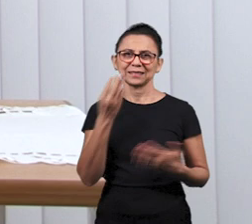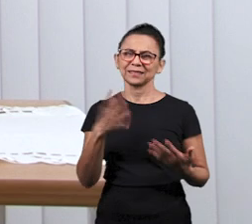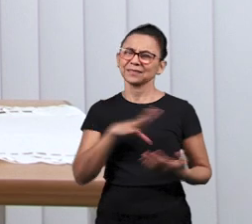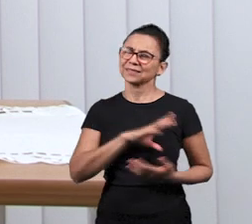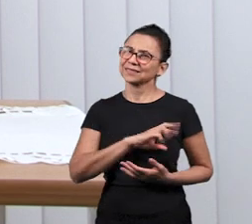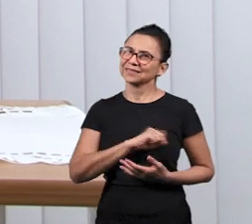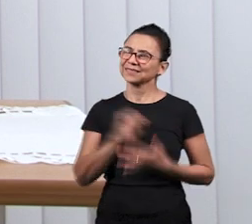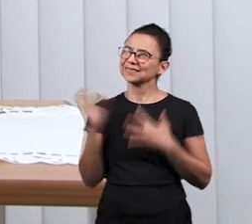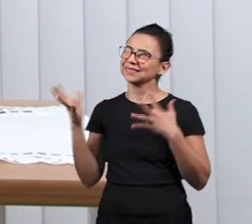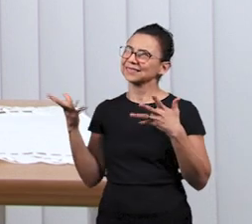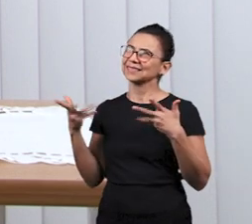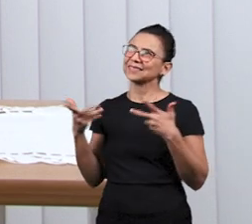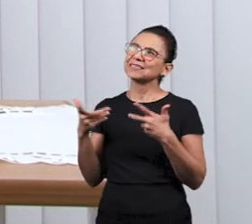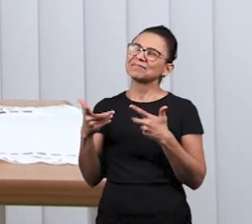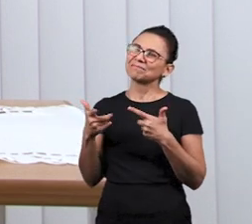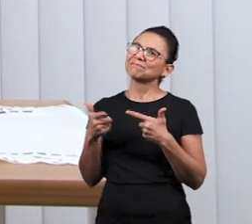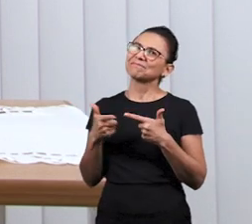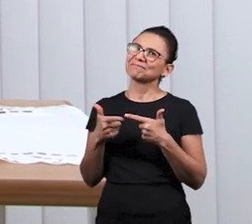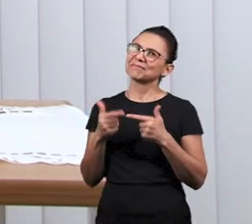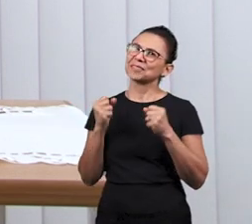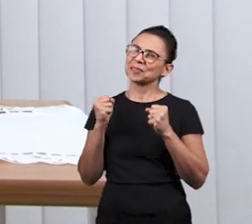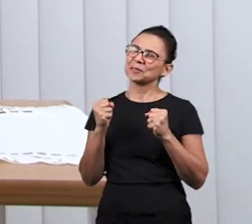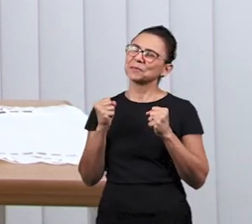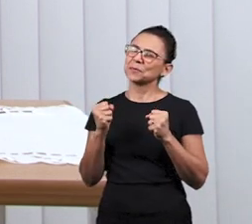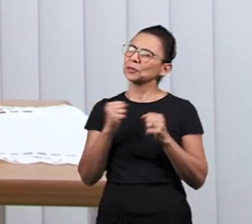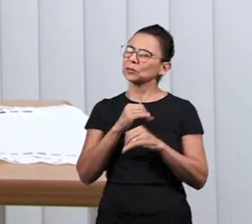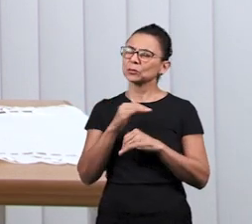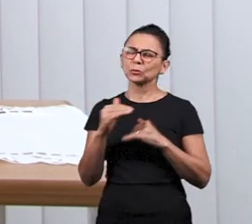У Него есть огромное благословение для тебя. Не упусти эту